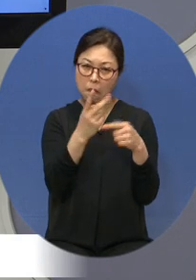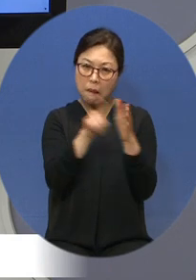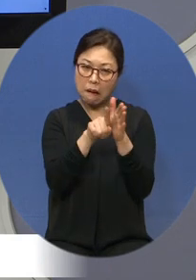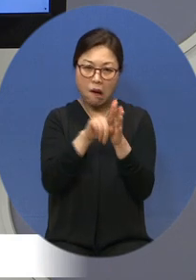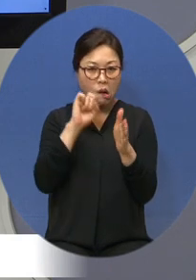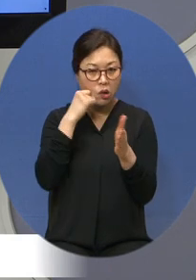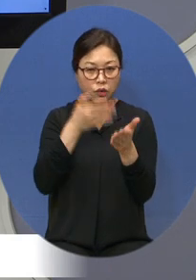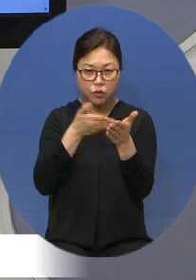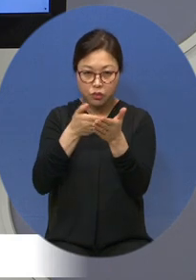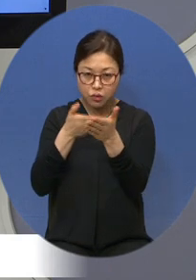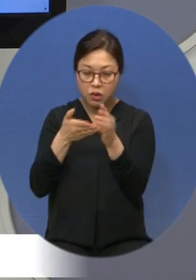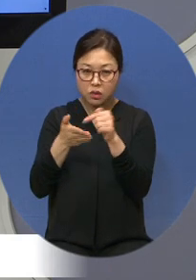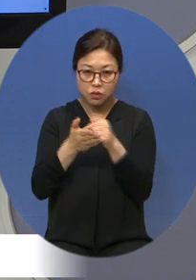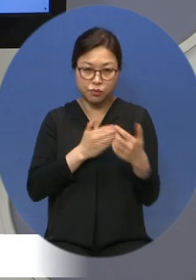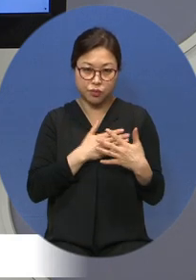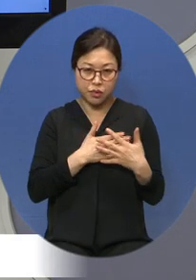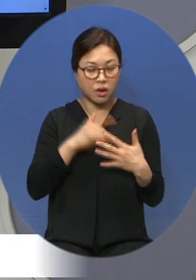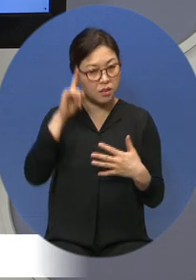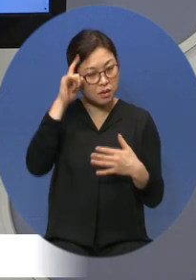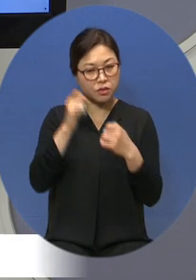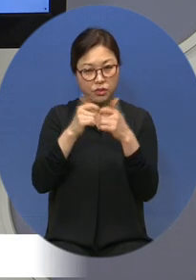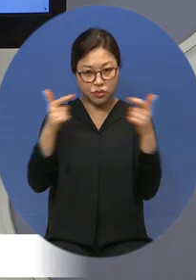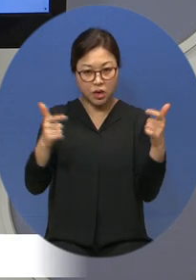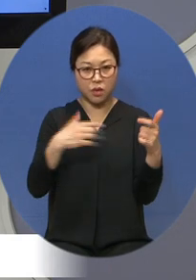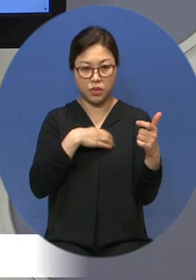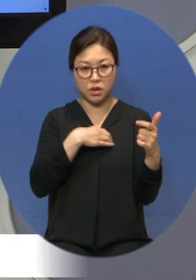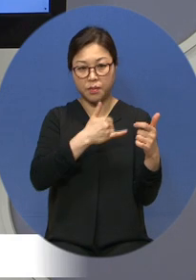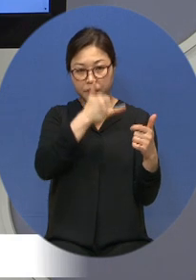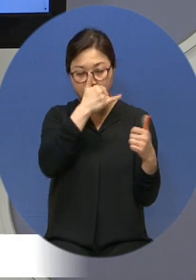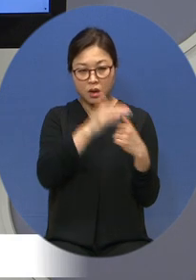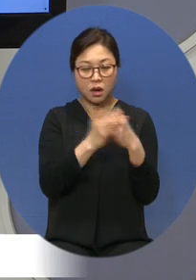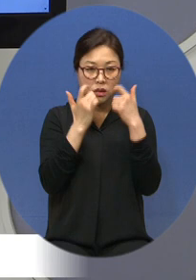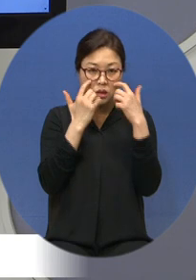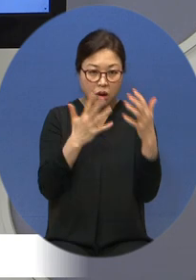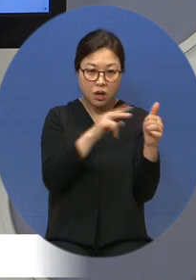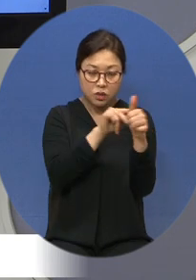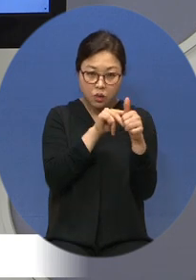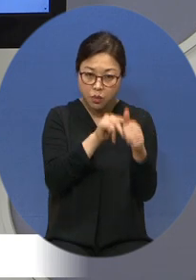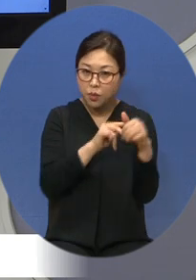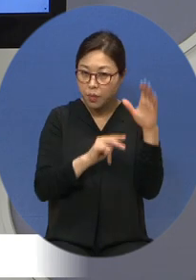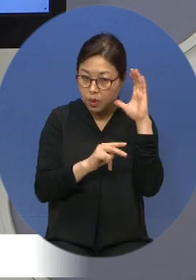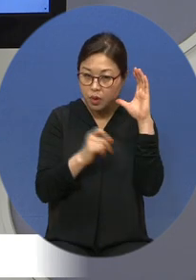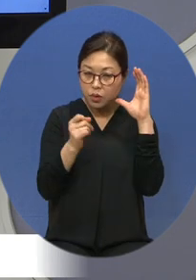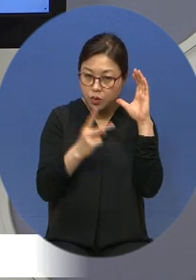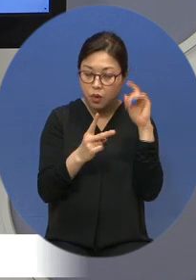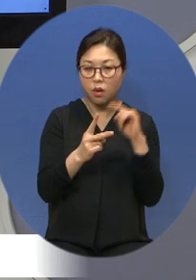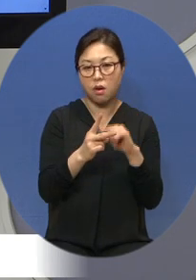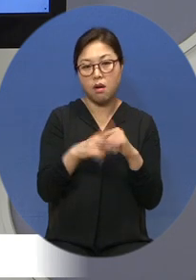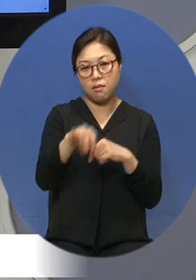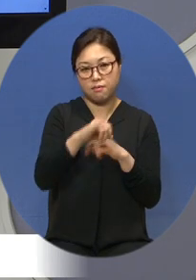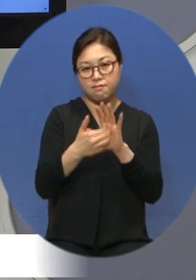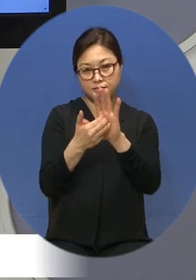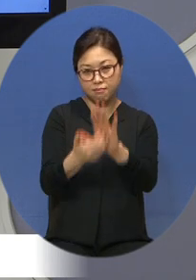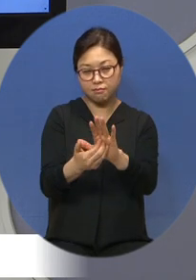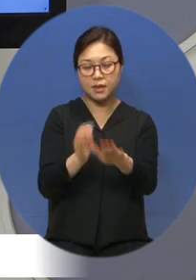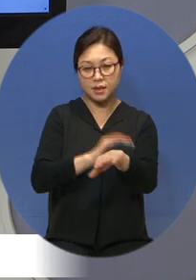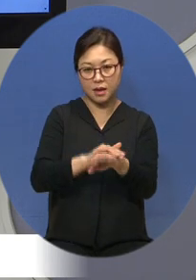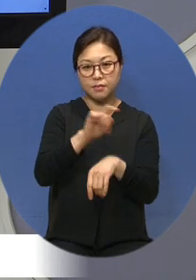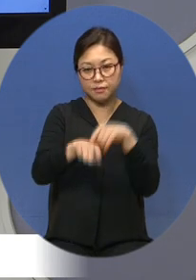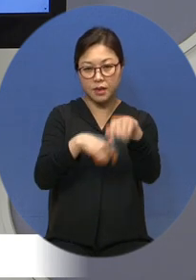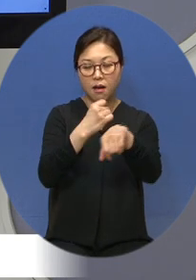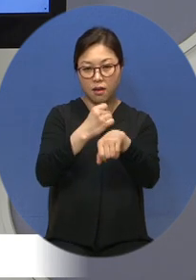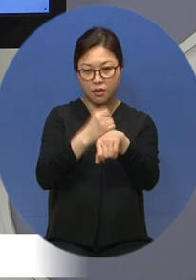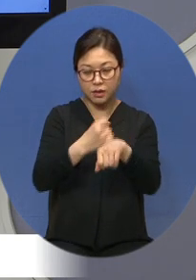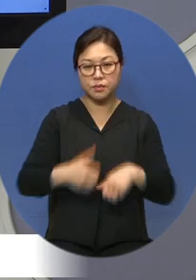1세는 불안과 스트레스를 가중시킬 수 있어 정확한 정보에 귀를 기울이고 방역 지침을 잘 실천하는 것이